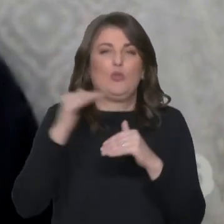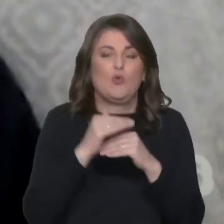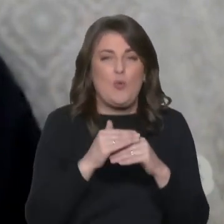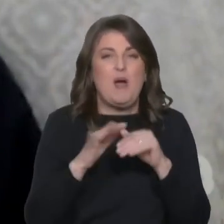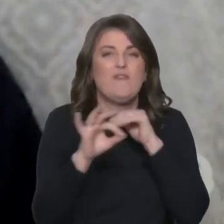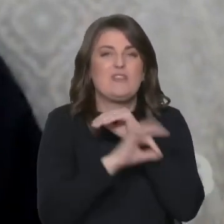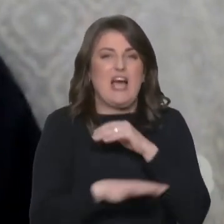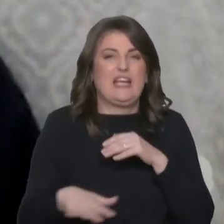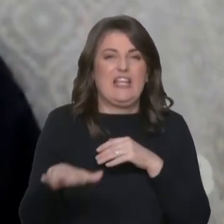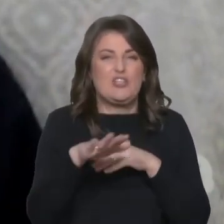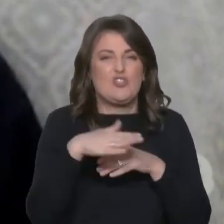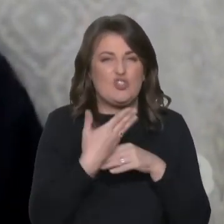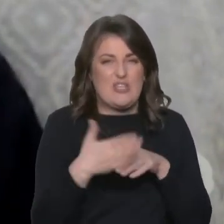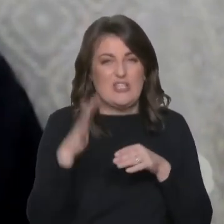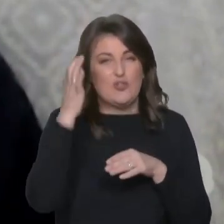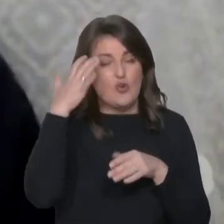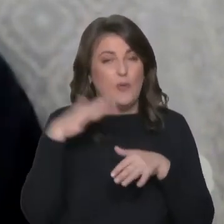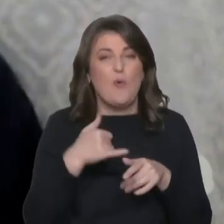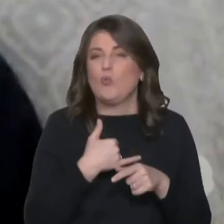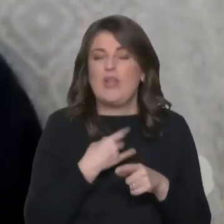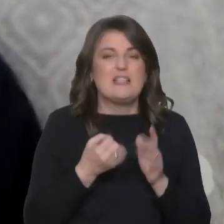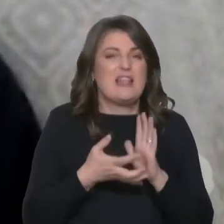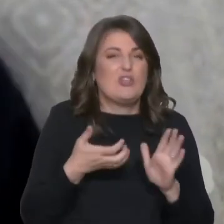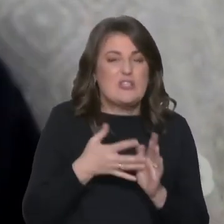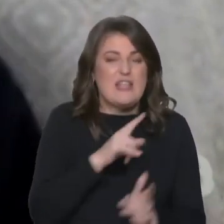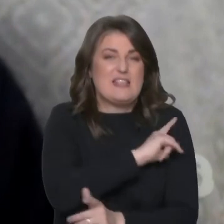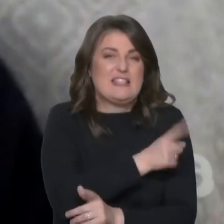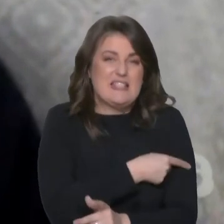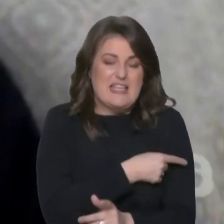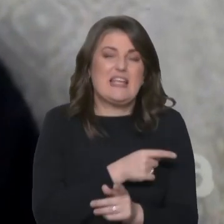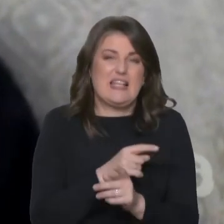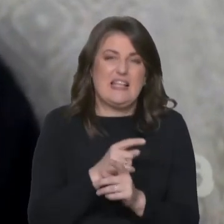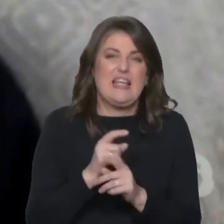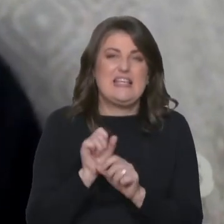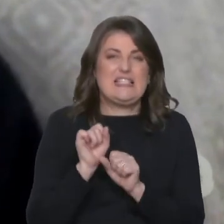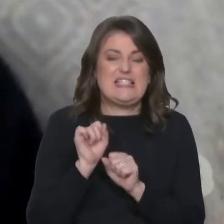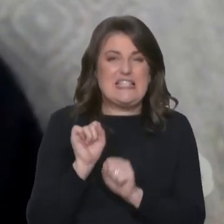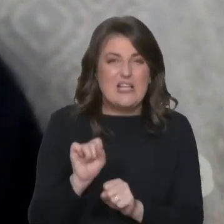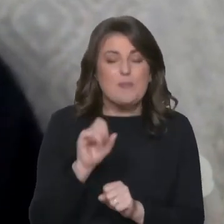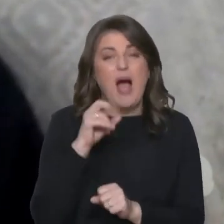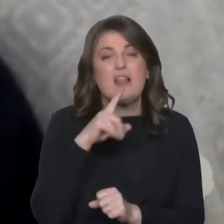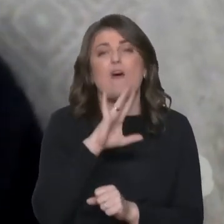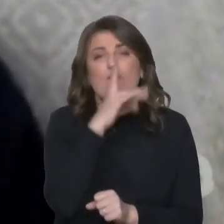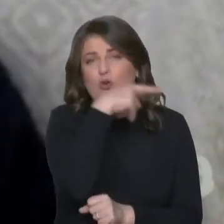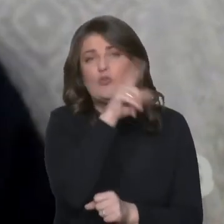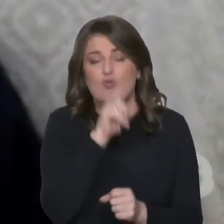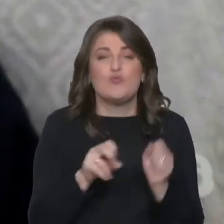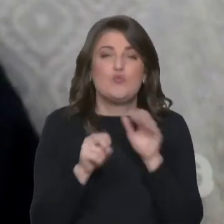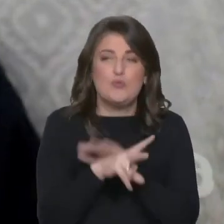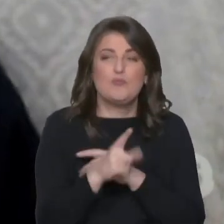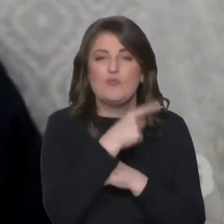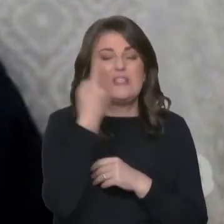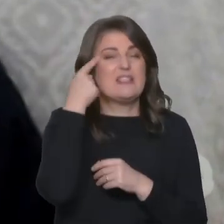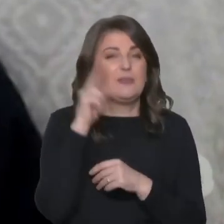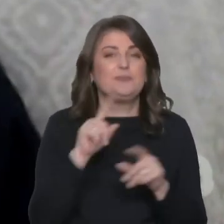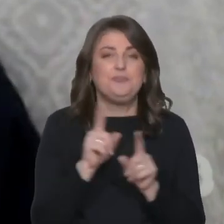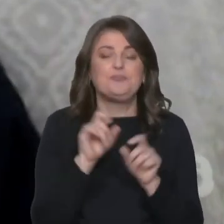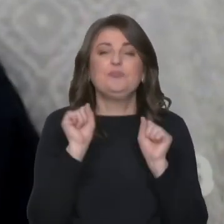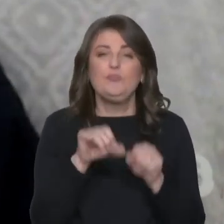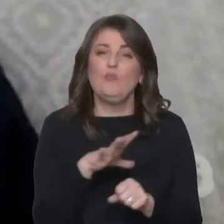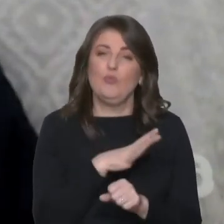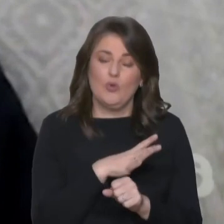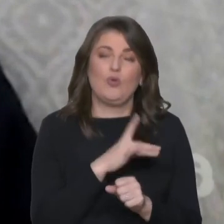частині Чорного моря, у нас недостатньо сили засобів, але ворог звідти тікає, тому що він знає, що